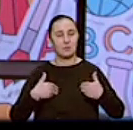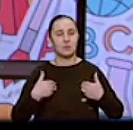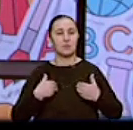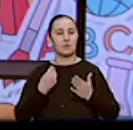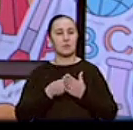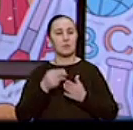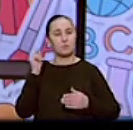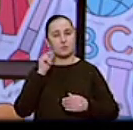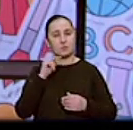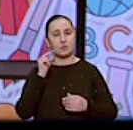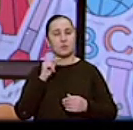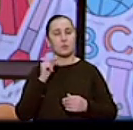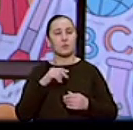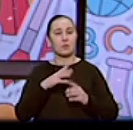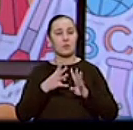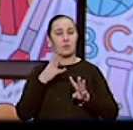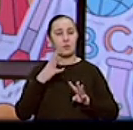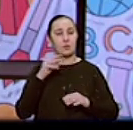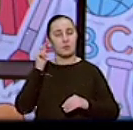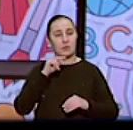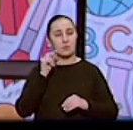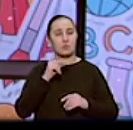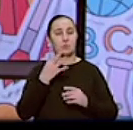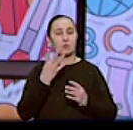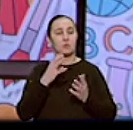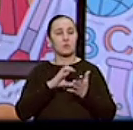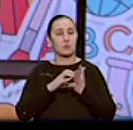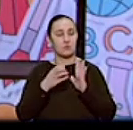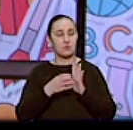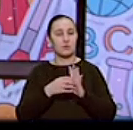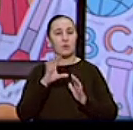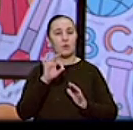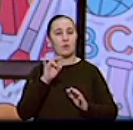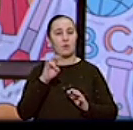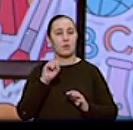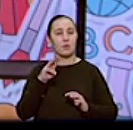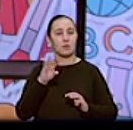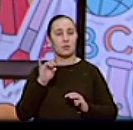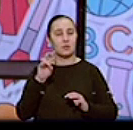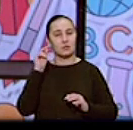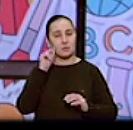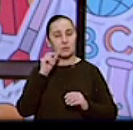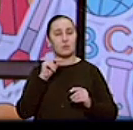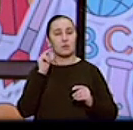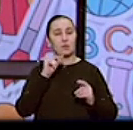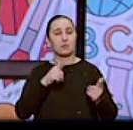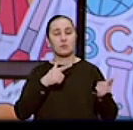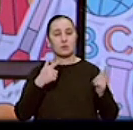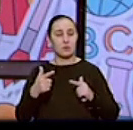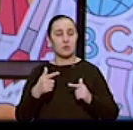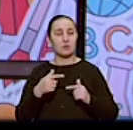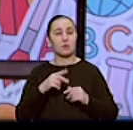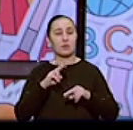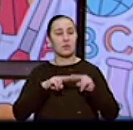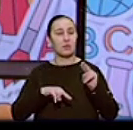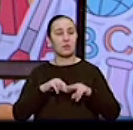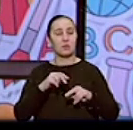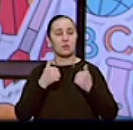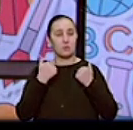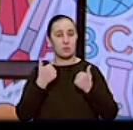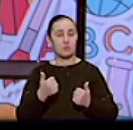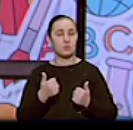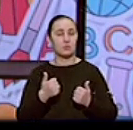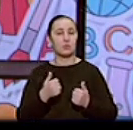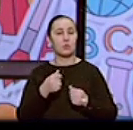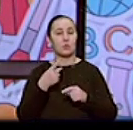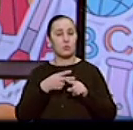Assalomu alaykum aziz o'quvchilar. Navbatdagi darsimiz 4-sinflarda ona tili darsi. Darsga tayyormisiz? Kayfiyatlaringiz